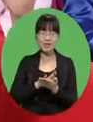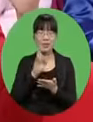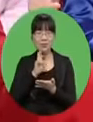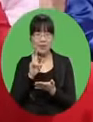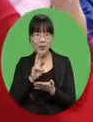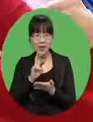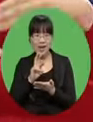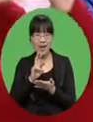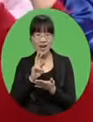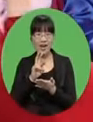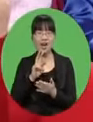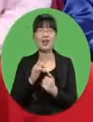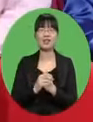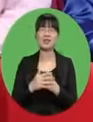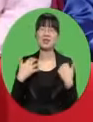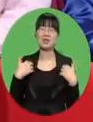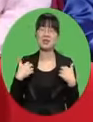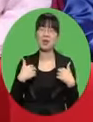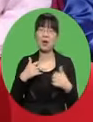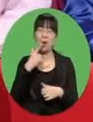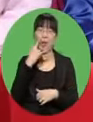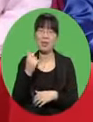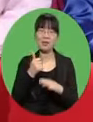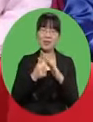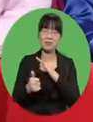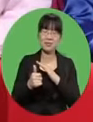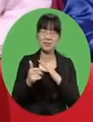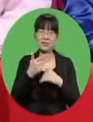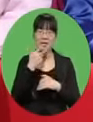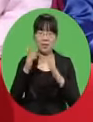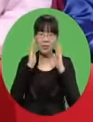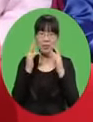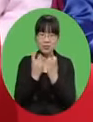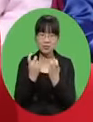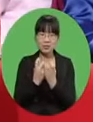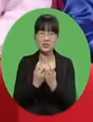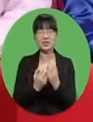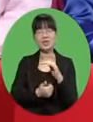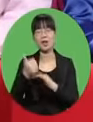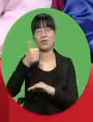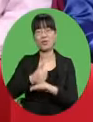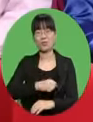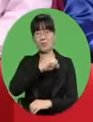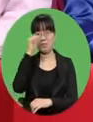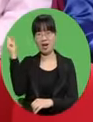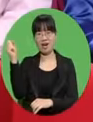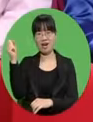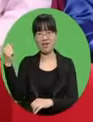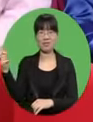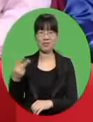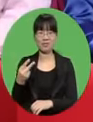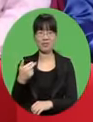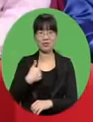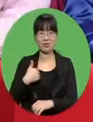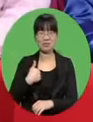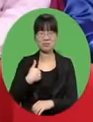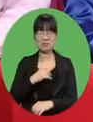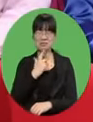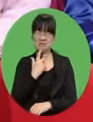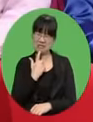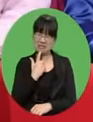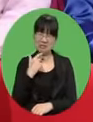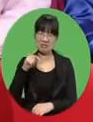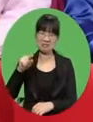노래, 노에서 놀로 끝나는 즐거운 엄마표 네. 영어는 성공할 수밖에 없다. 그리고 중요한 거는 제 아무리요, 전 끈기를 누가